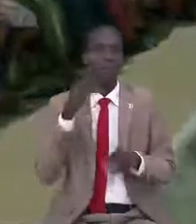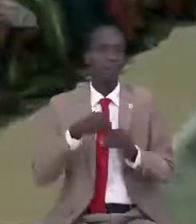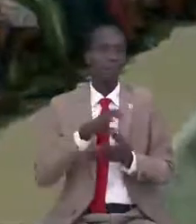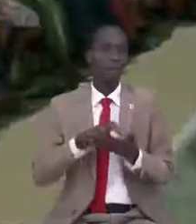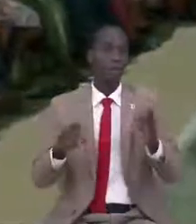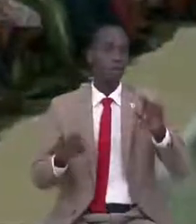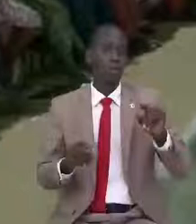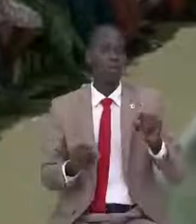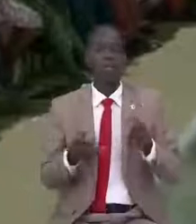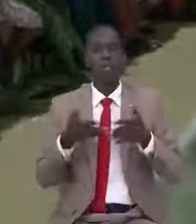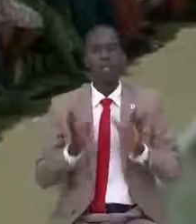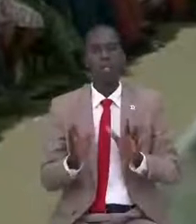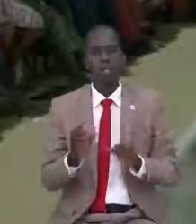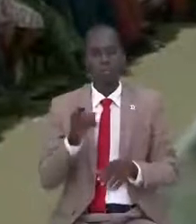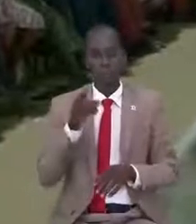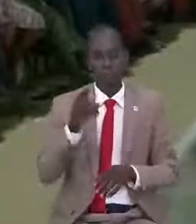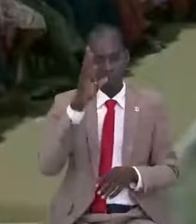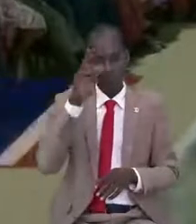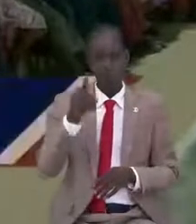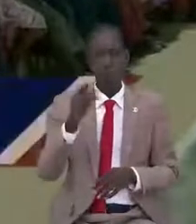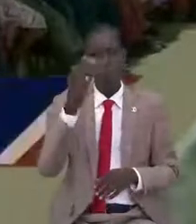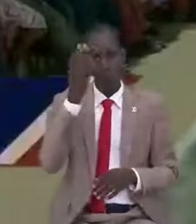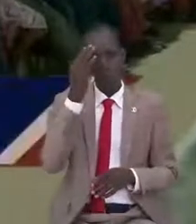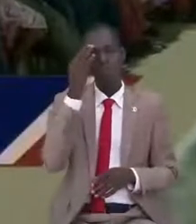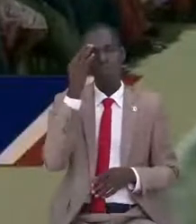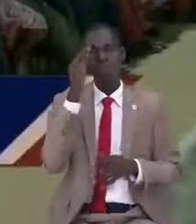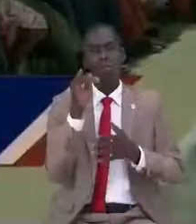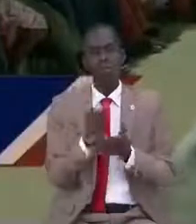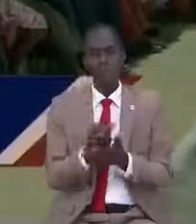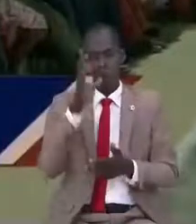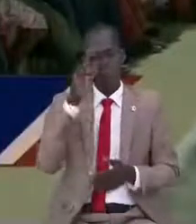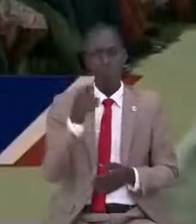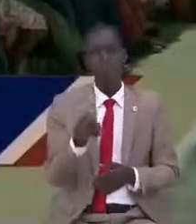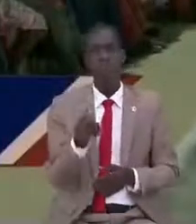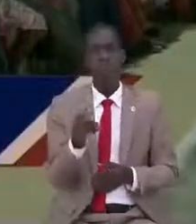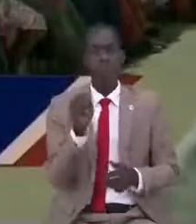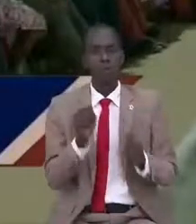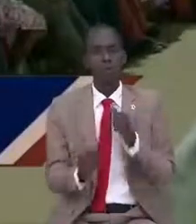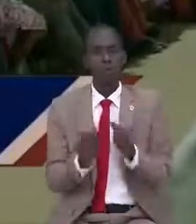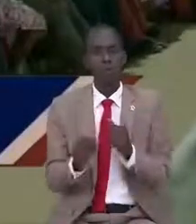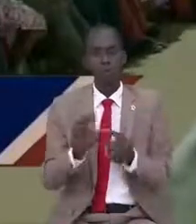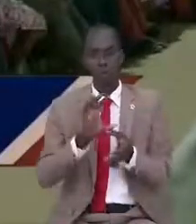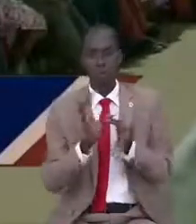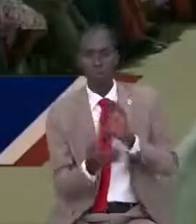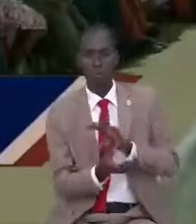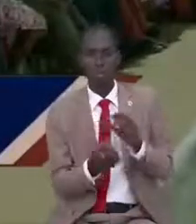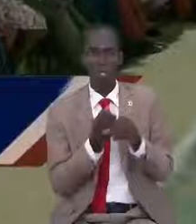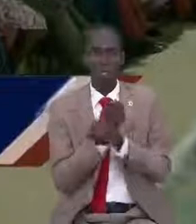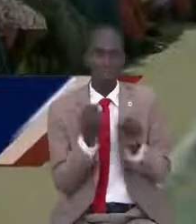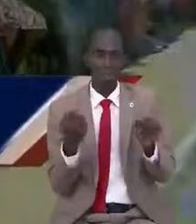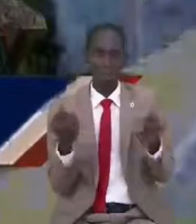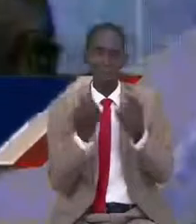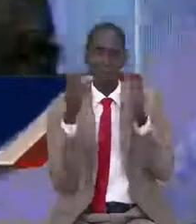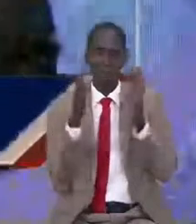l'y ramène. Verset 20 dit, qu'il sache que celui qui ramènera un